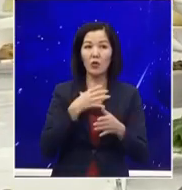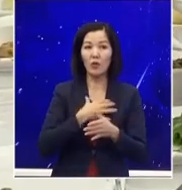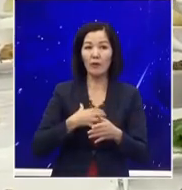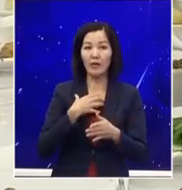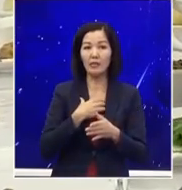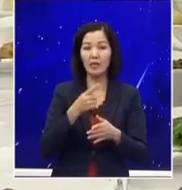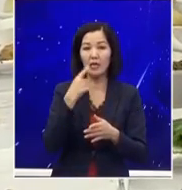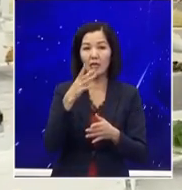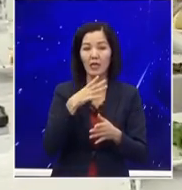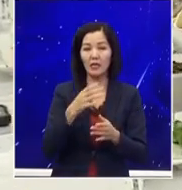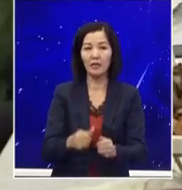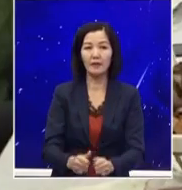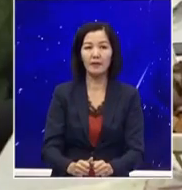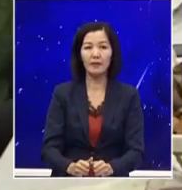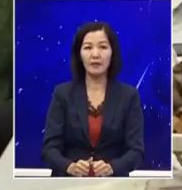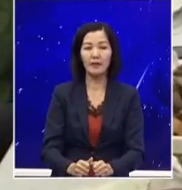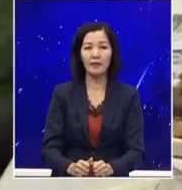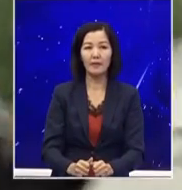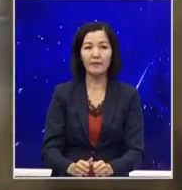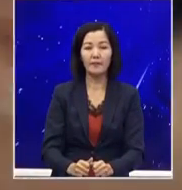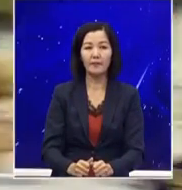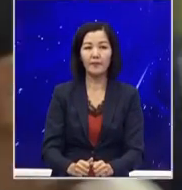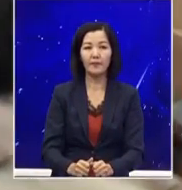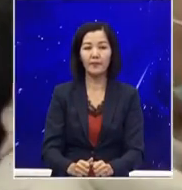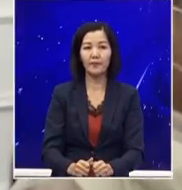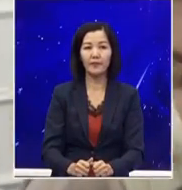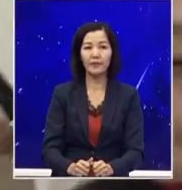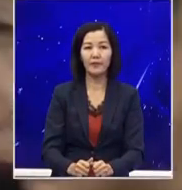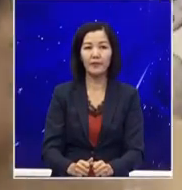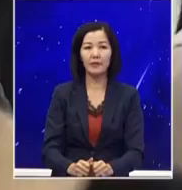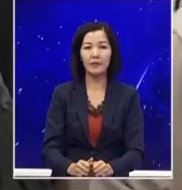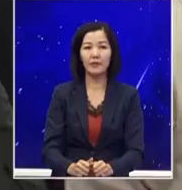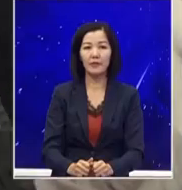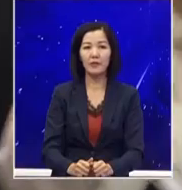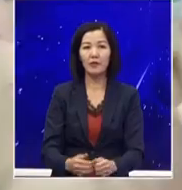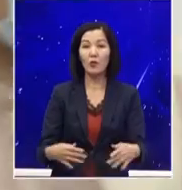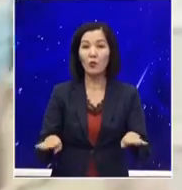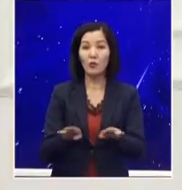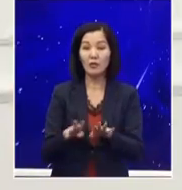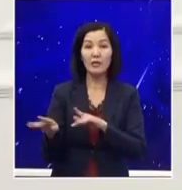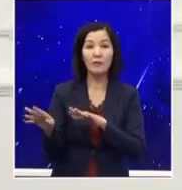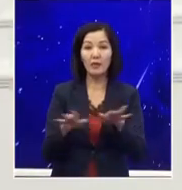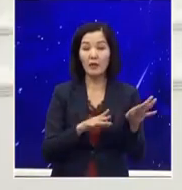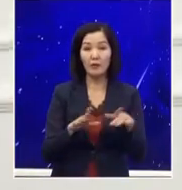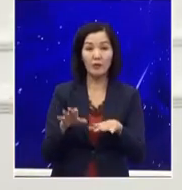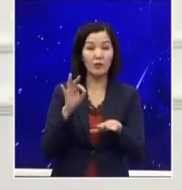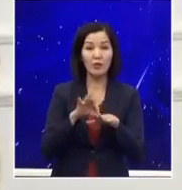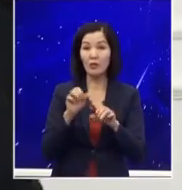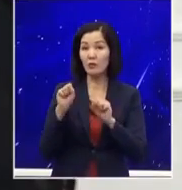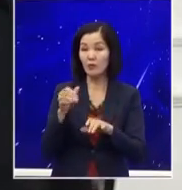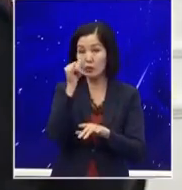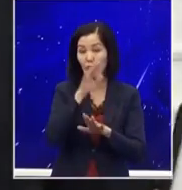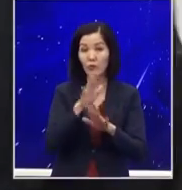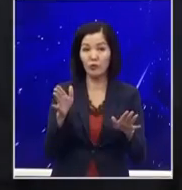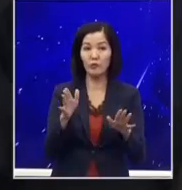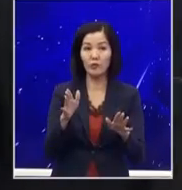екенін баса айтты. Если вот такие мероприятия будут проводиться везде, то мы не справимся, мы не спасем ваши жизни, если